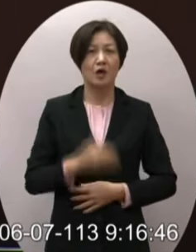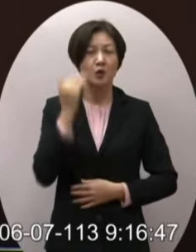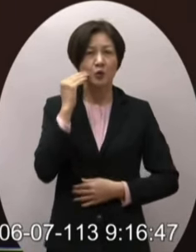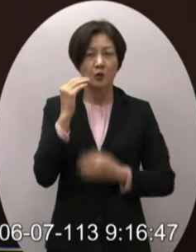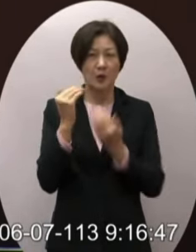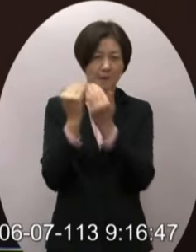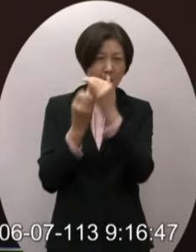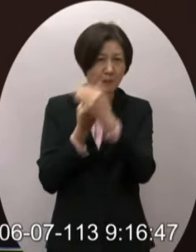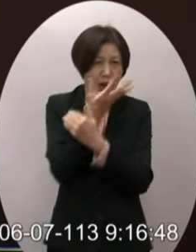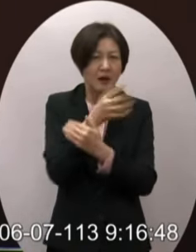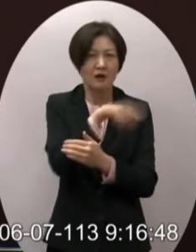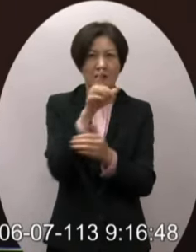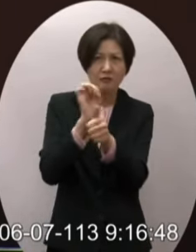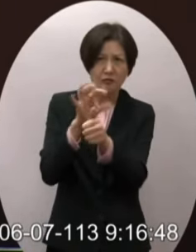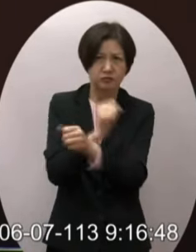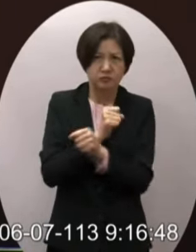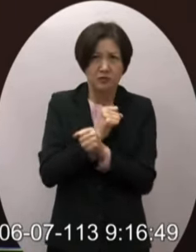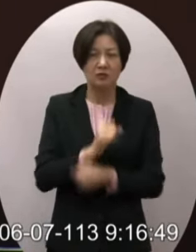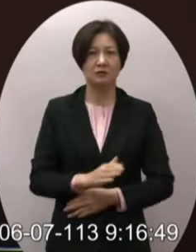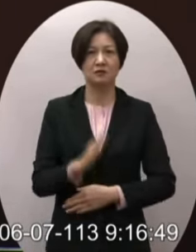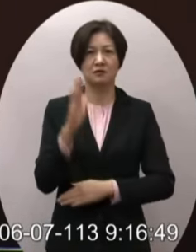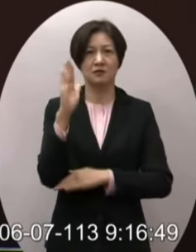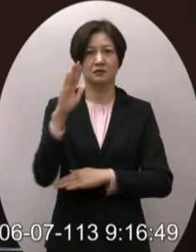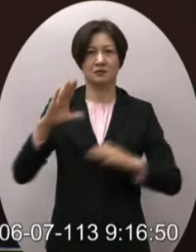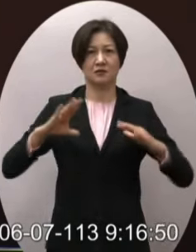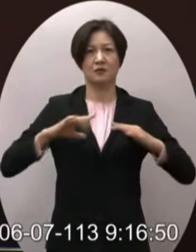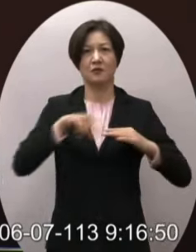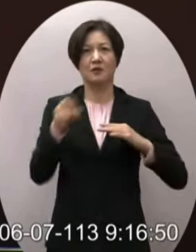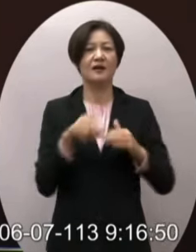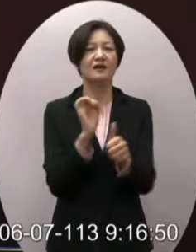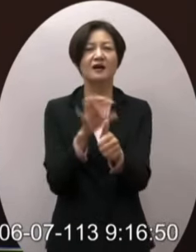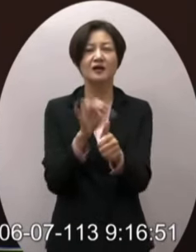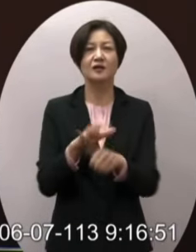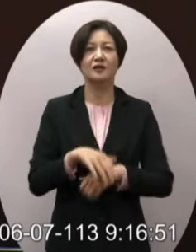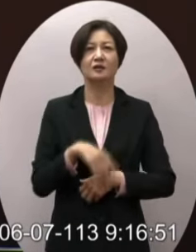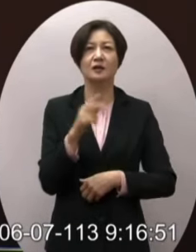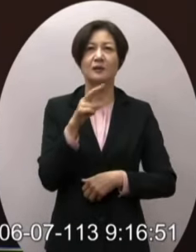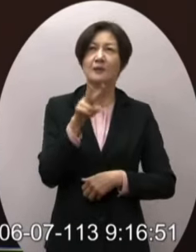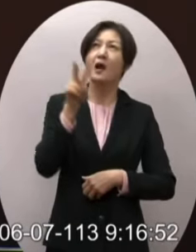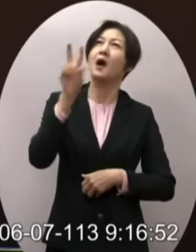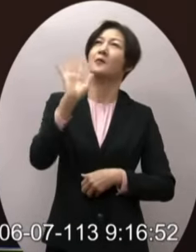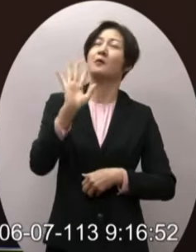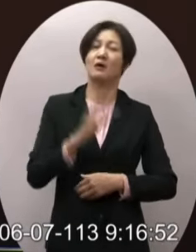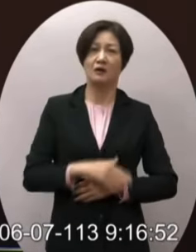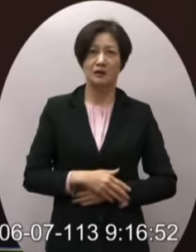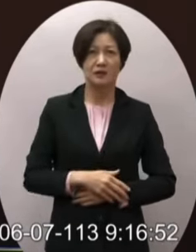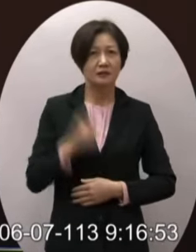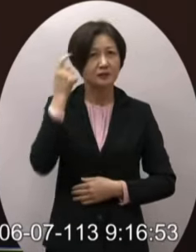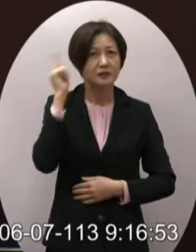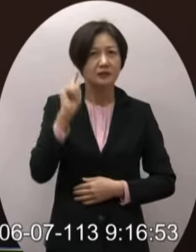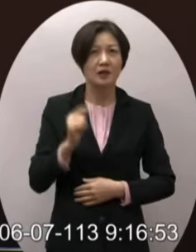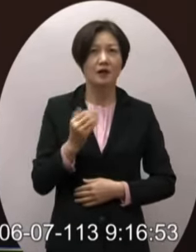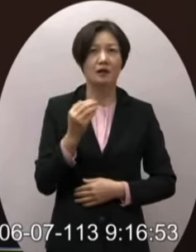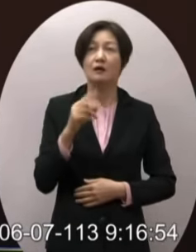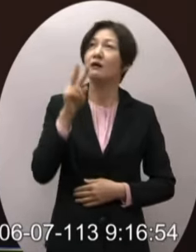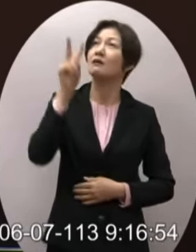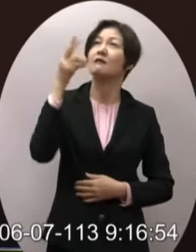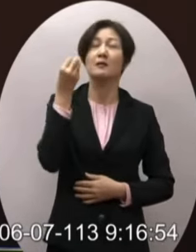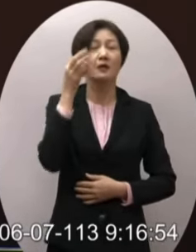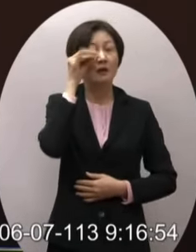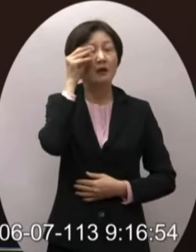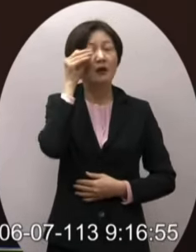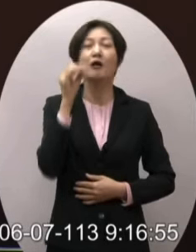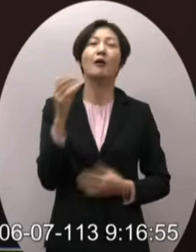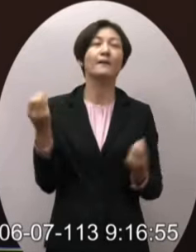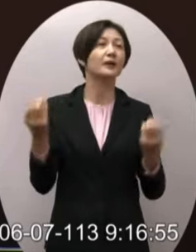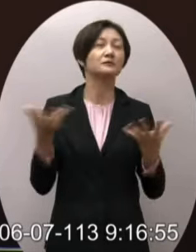提供警讯时，政府拼命叫大家别往上看，因为没看到就没事。从